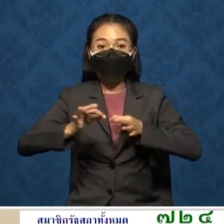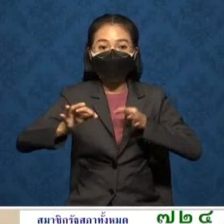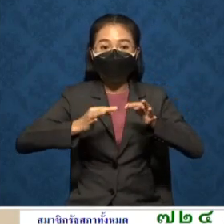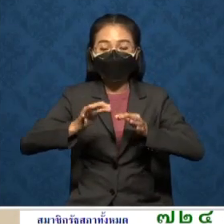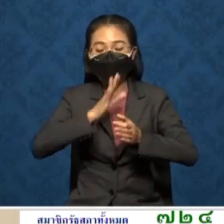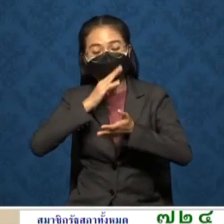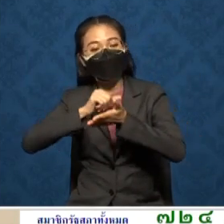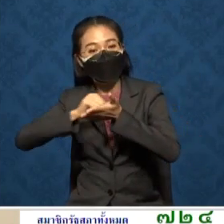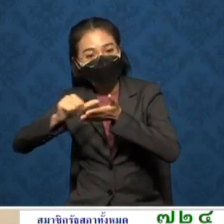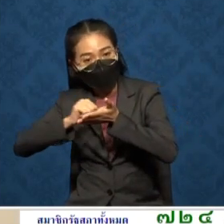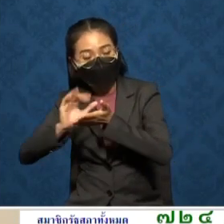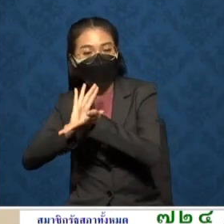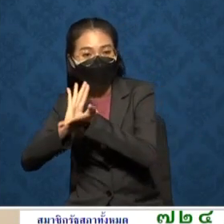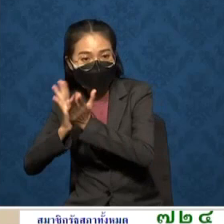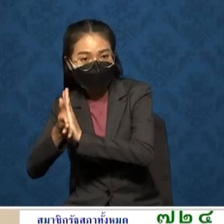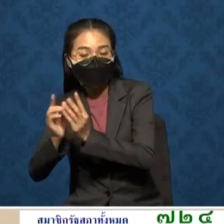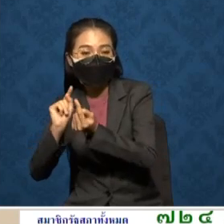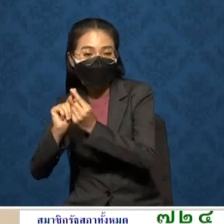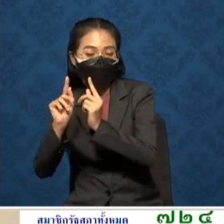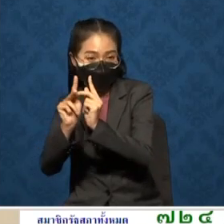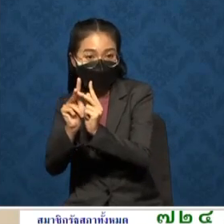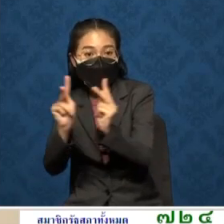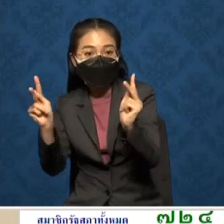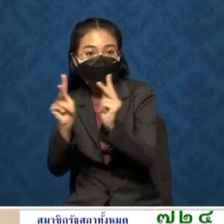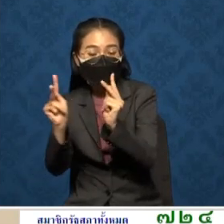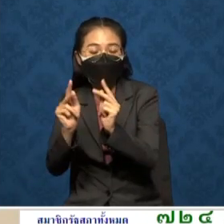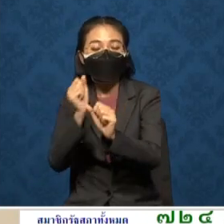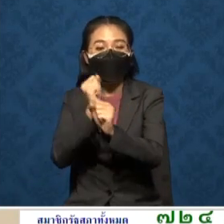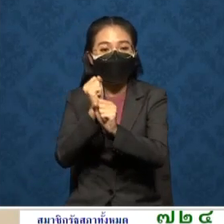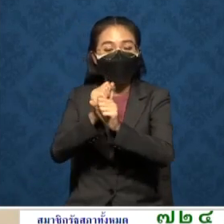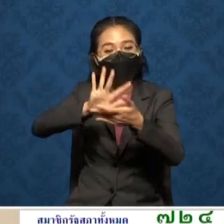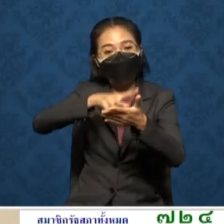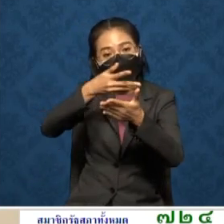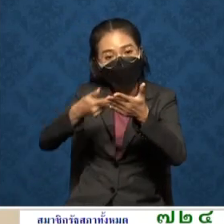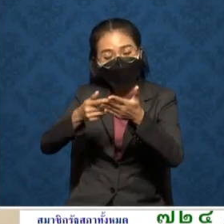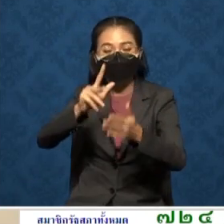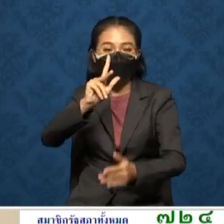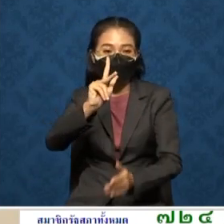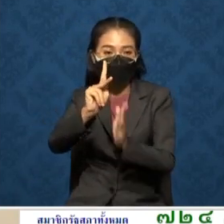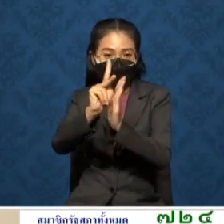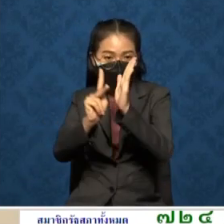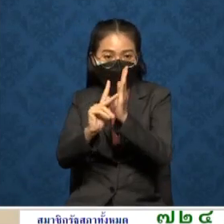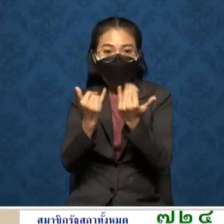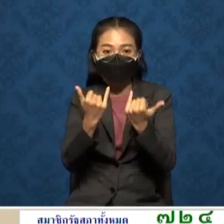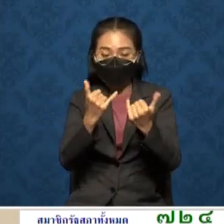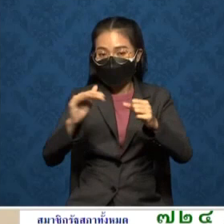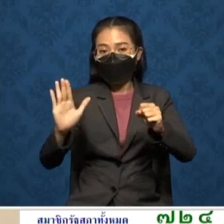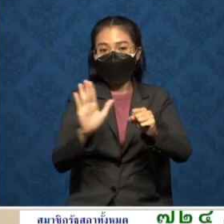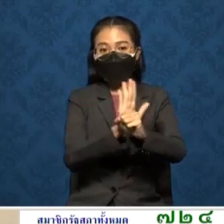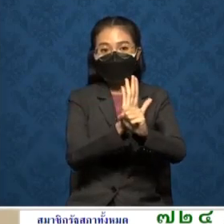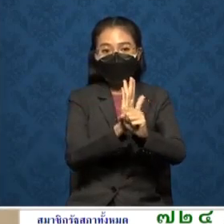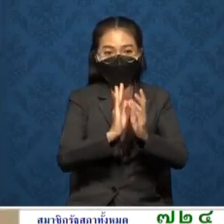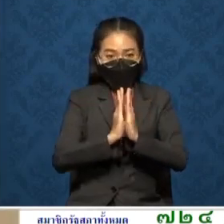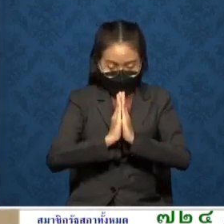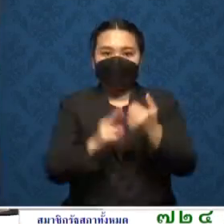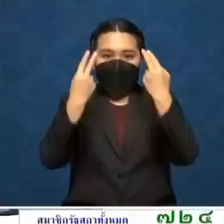ในชั้นกรรมาธิการให้ร่างกฎหมายนี้มีความสมบูรณ์ยิ่งขึ้นขอบพระคุณครับท่านประธาน ขอบคุณ